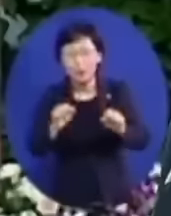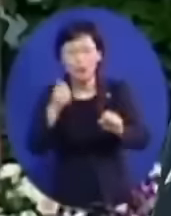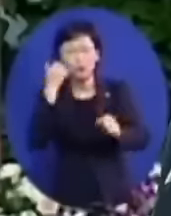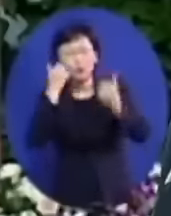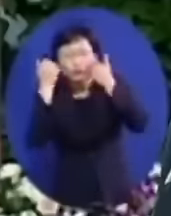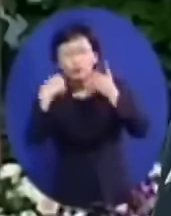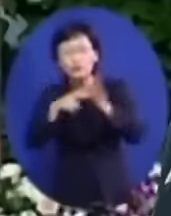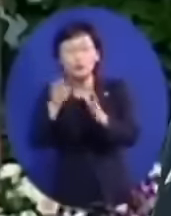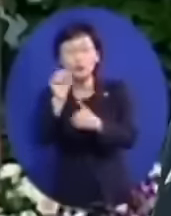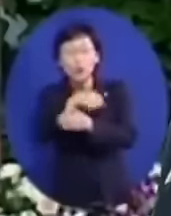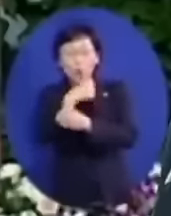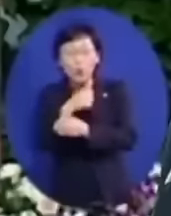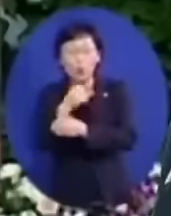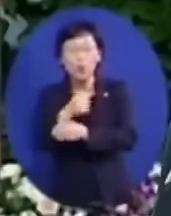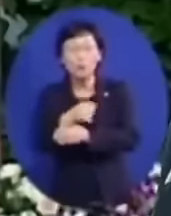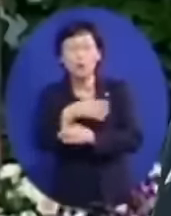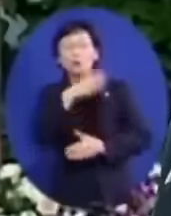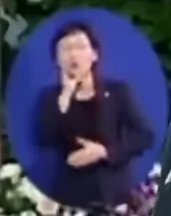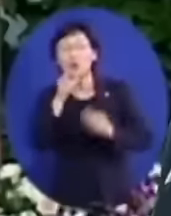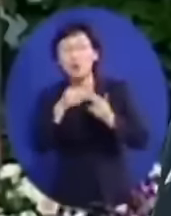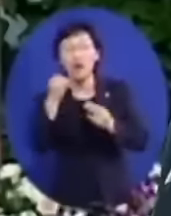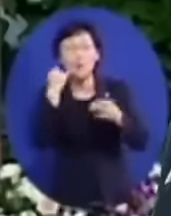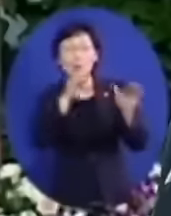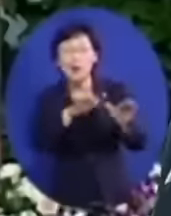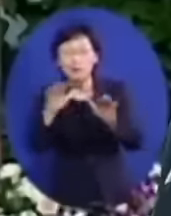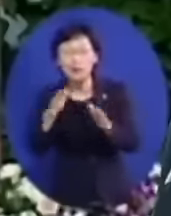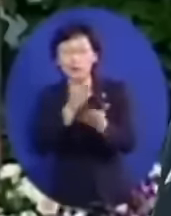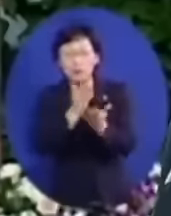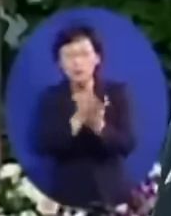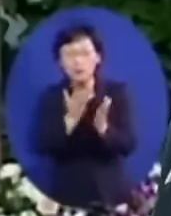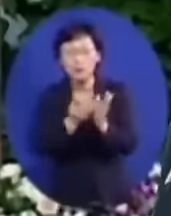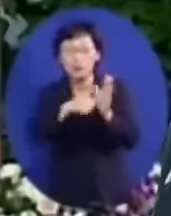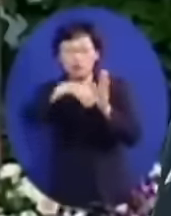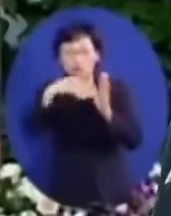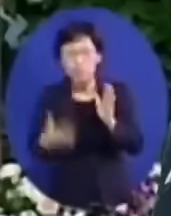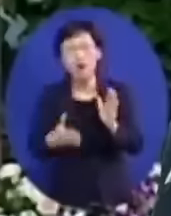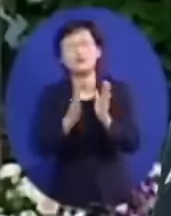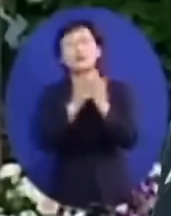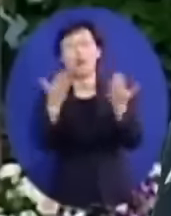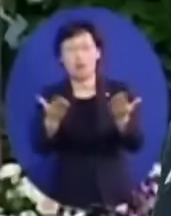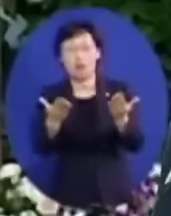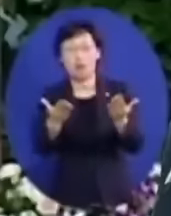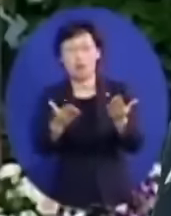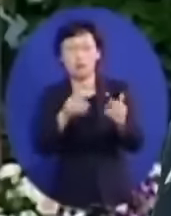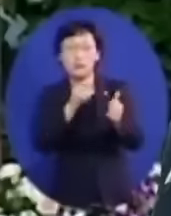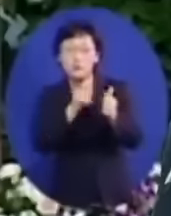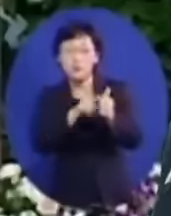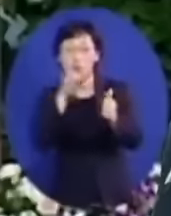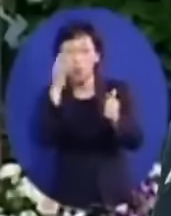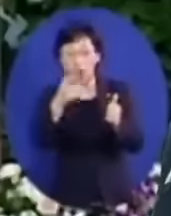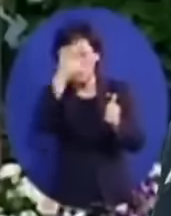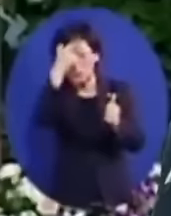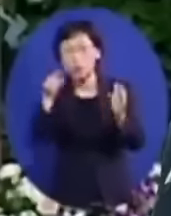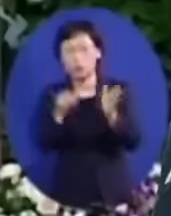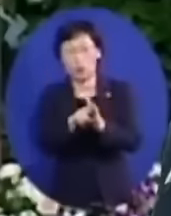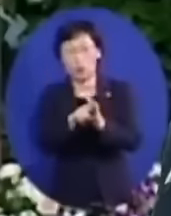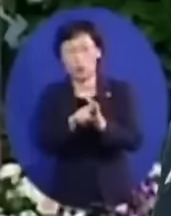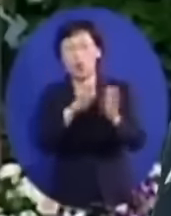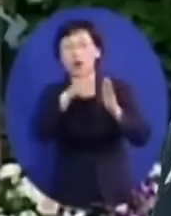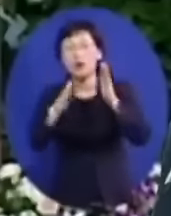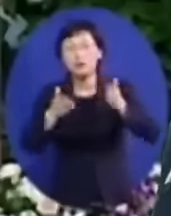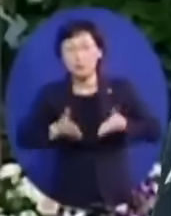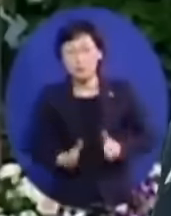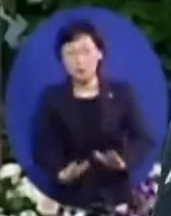많은 사람에게 사랑을 받고 있는 유명한 책들입니다. 그는 기독교 가정에서 태어났으며 그 아버지는 의사로서